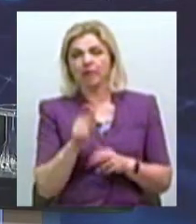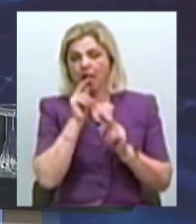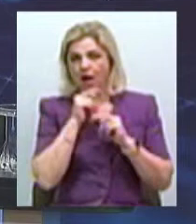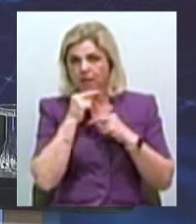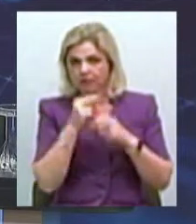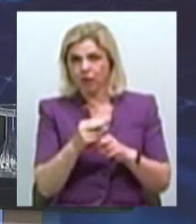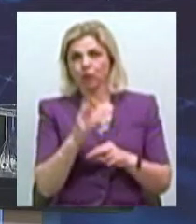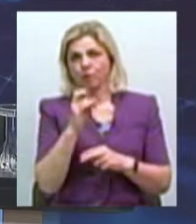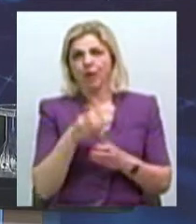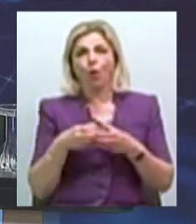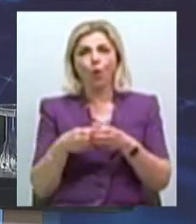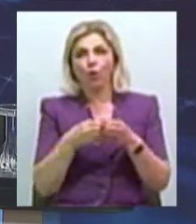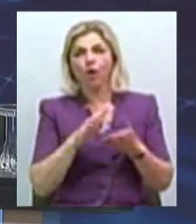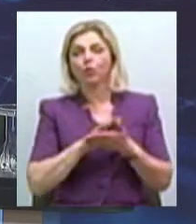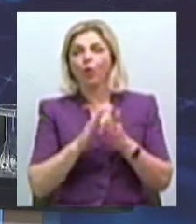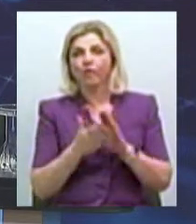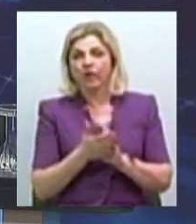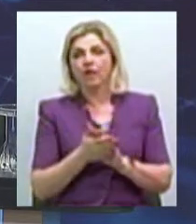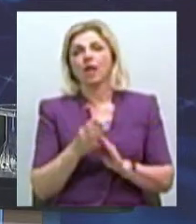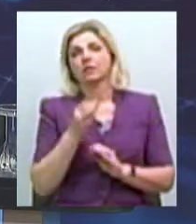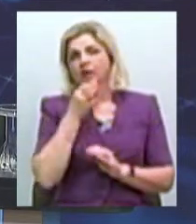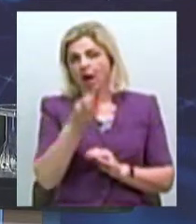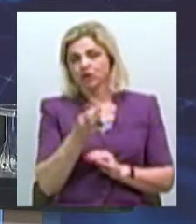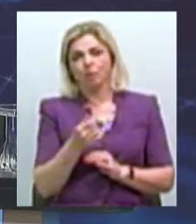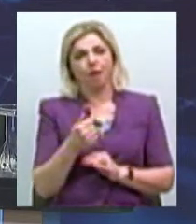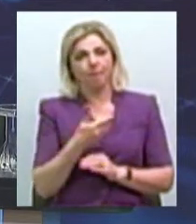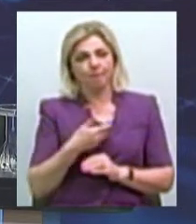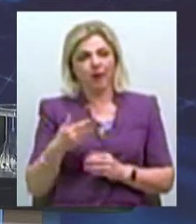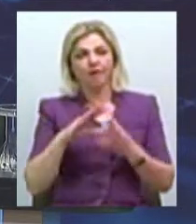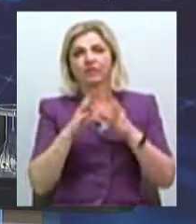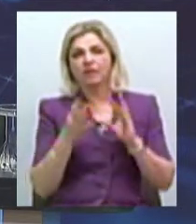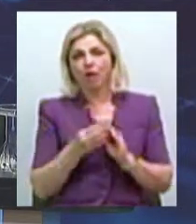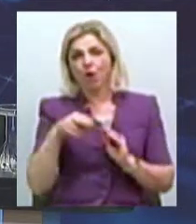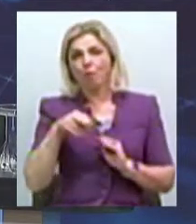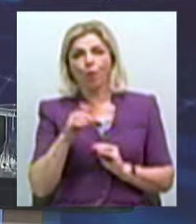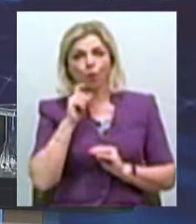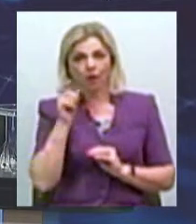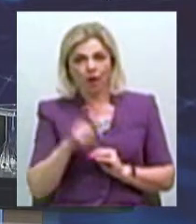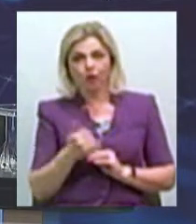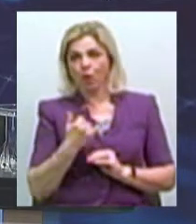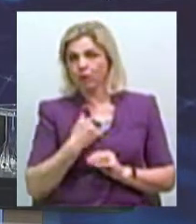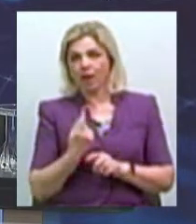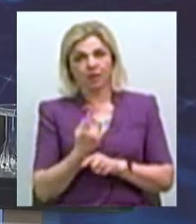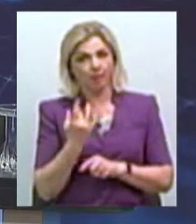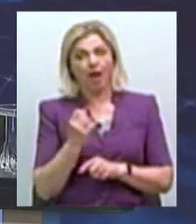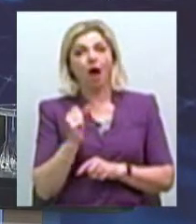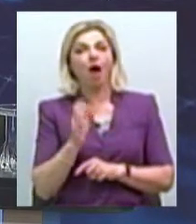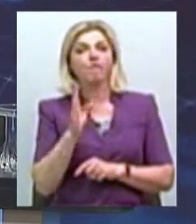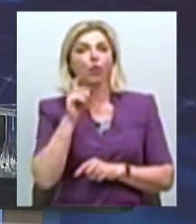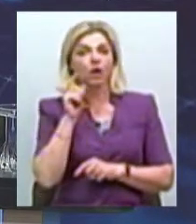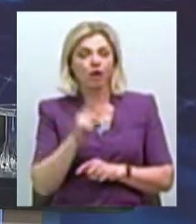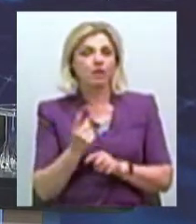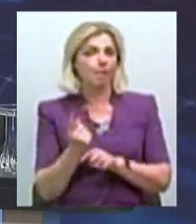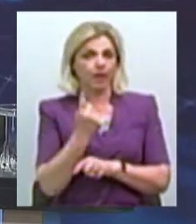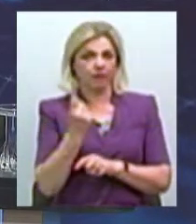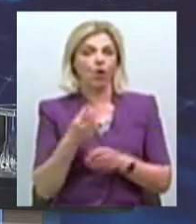на колективний договір, скажімо так, ми взагалі по Україні, у нас це не перший, а по Україні це один із перших